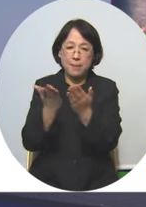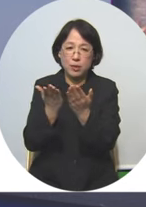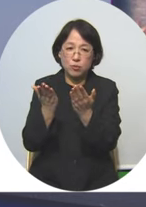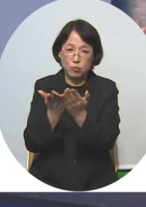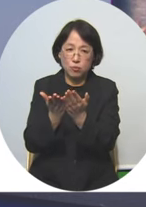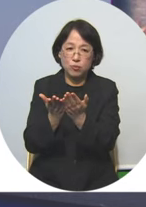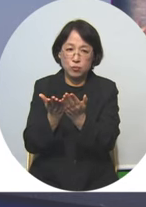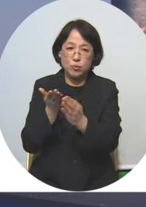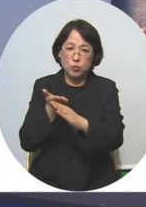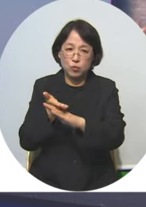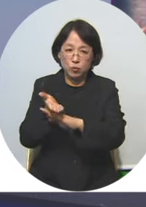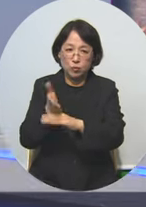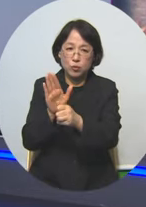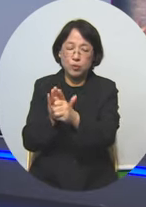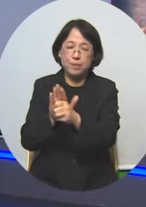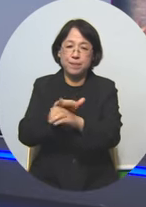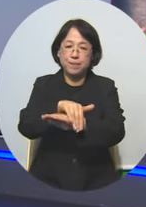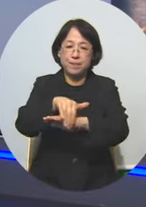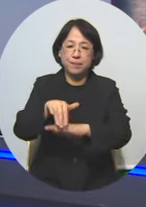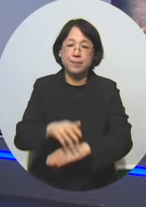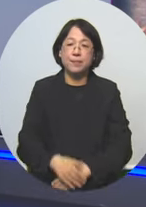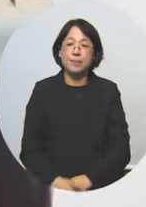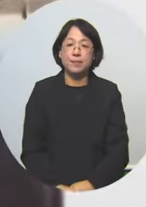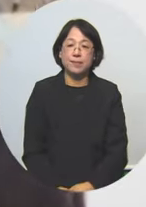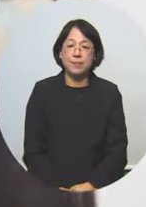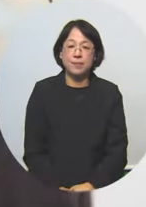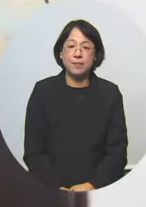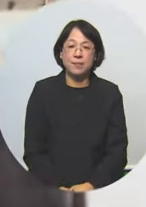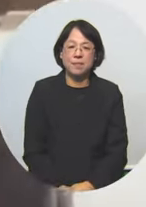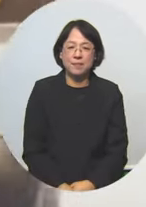추진합니다. 박지선 기자의 보도입니다.